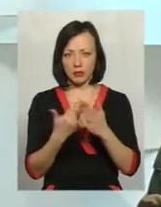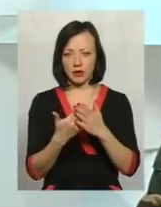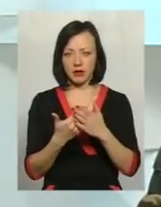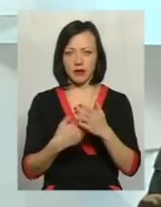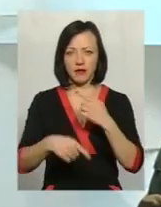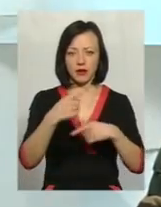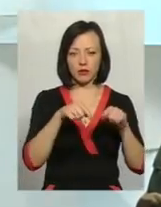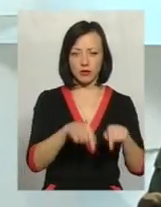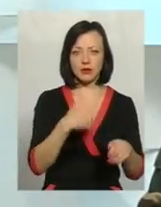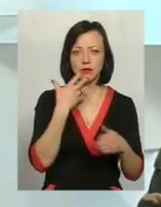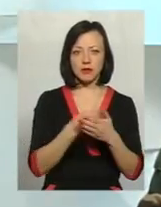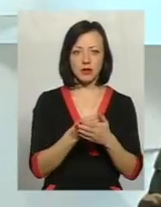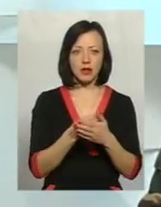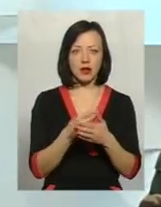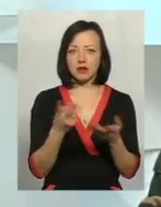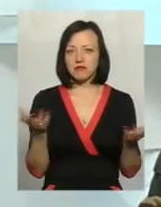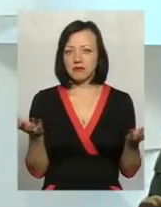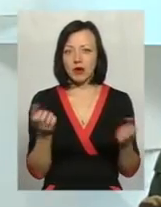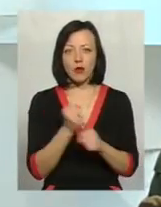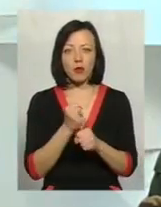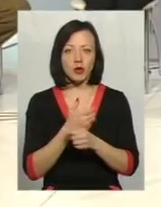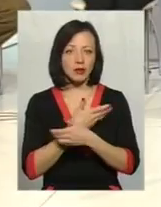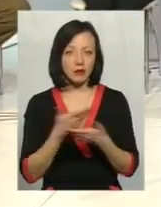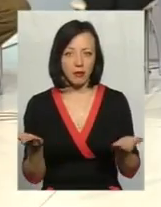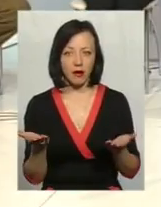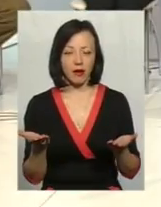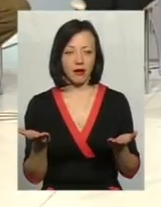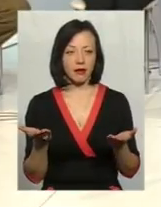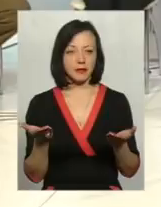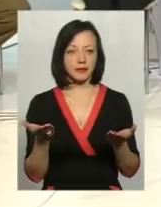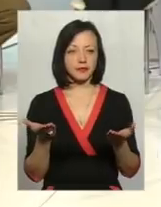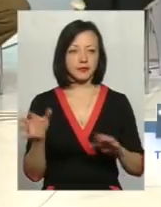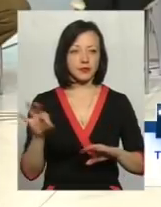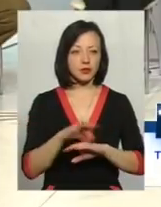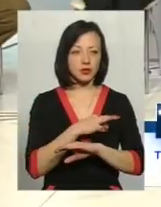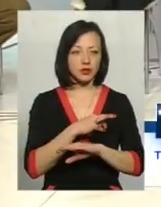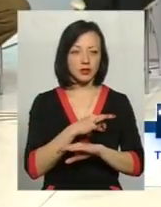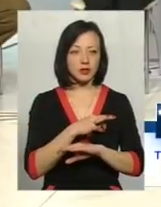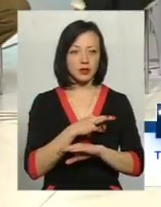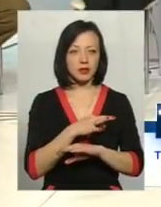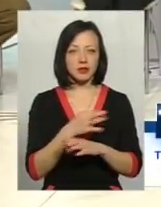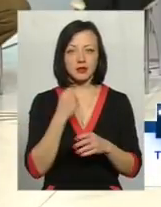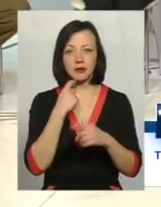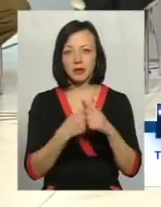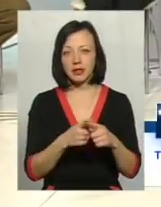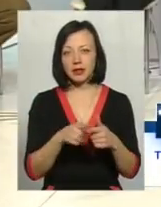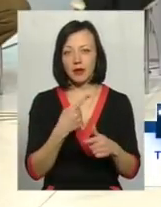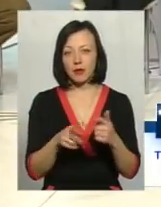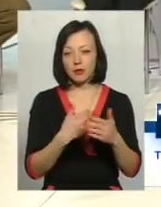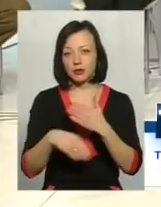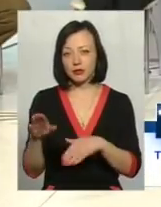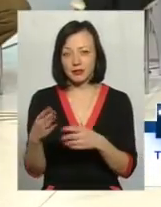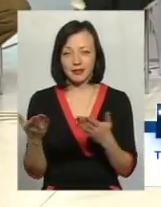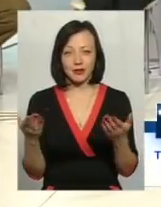села, він прийшов, там ні організації, роботи немає, жінка спилася чи пішла кудись.